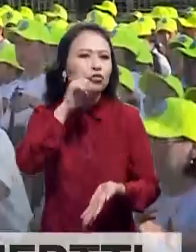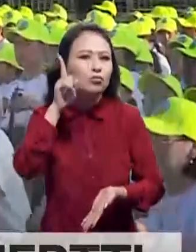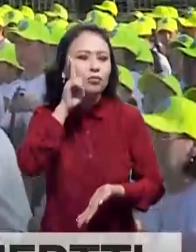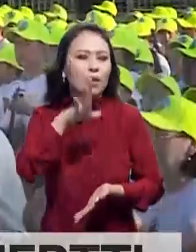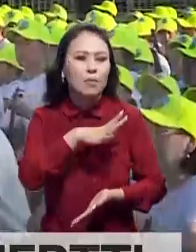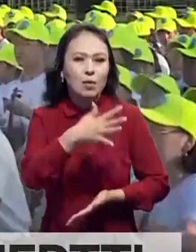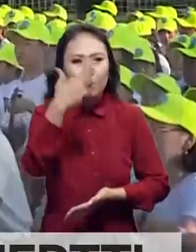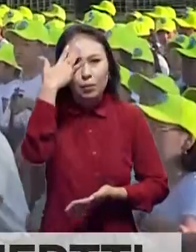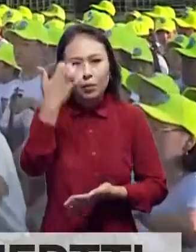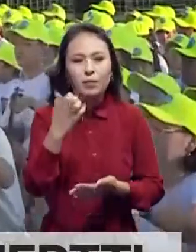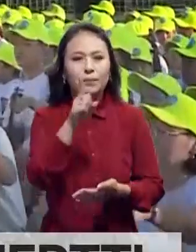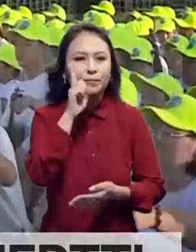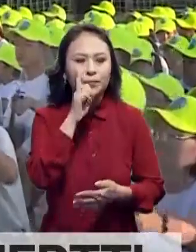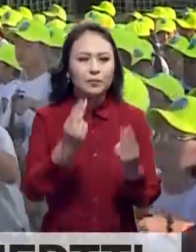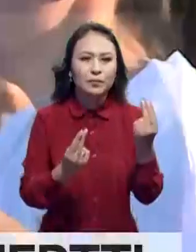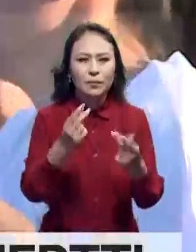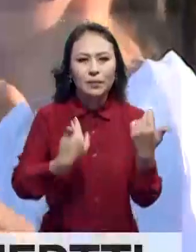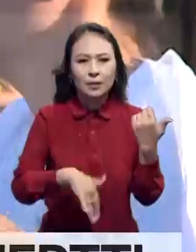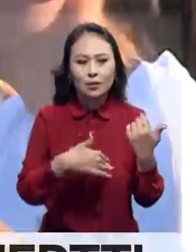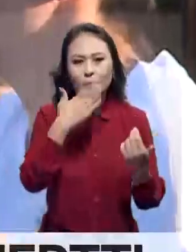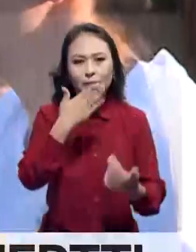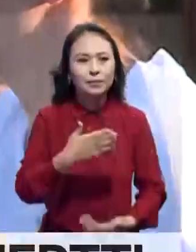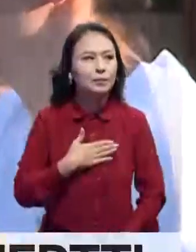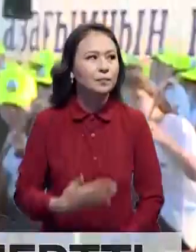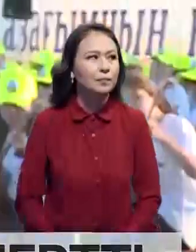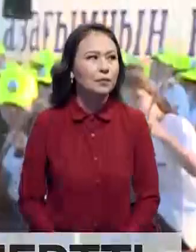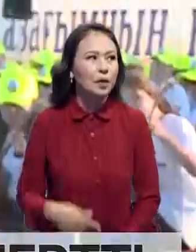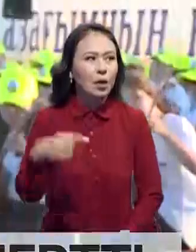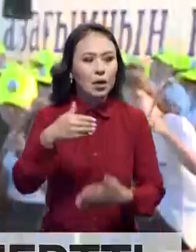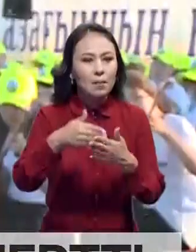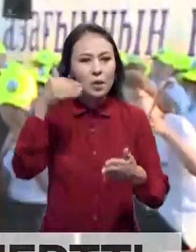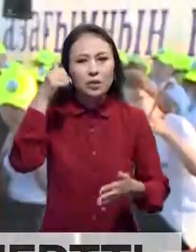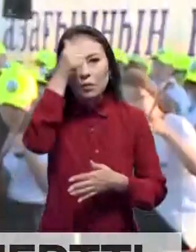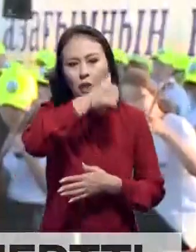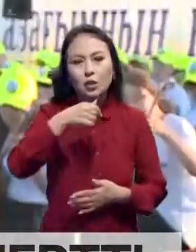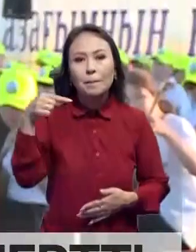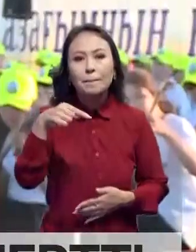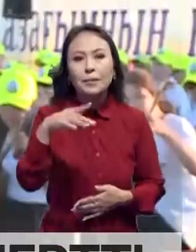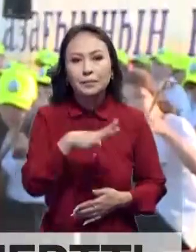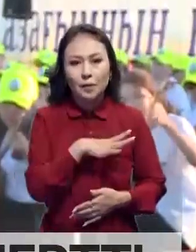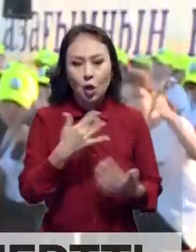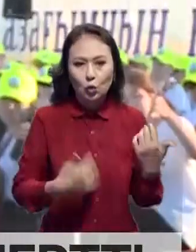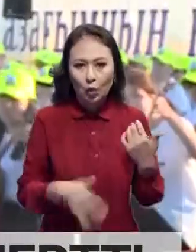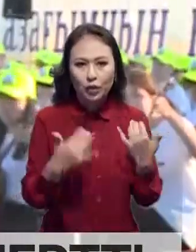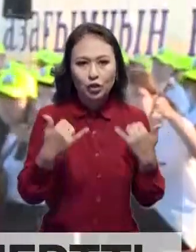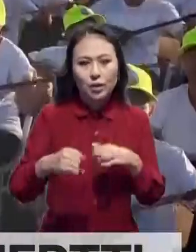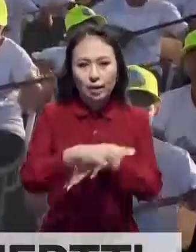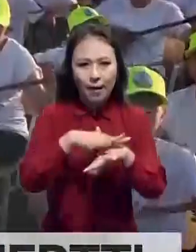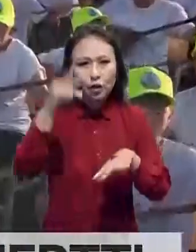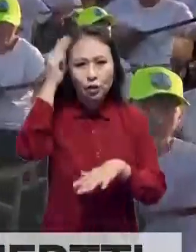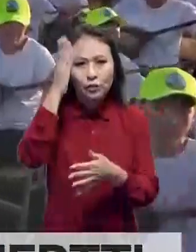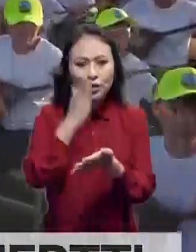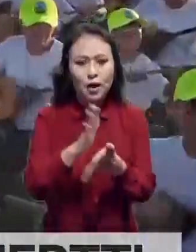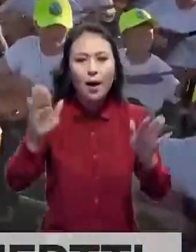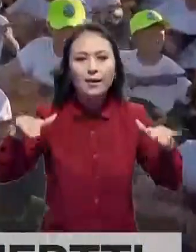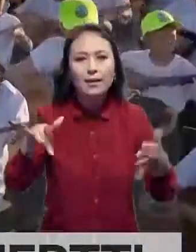деген қызығушылығы жылдан жылға артып келеді. Былтырғы жылы 1000 домбырашы шыққан болатын, биыл 1500. Сондықтан да халық үйреніп келе жатыр. Арқалық